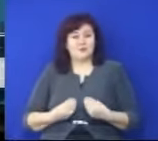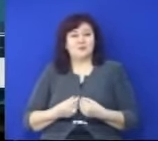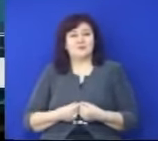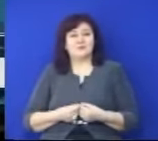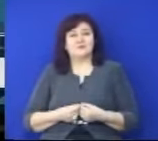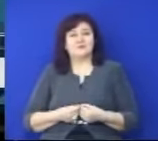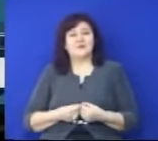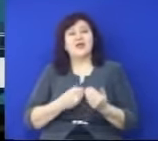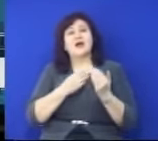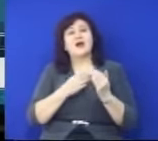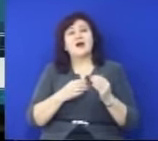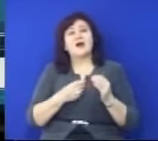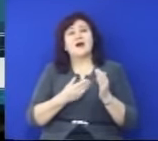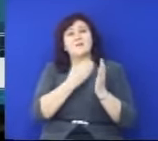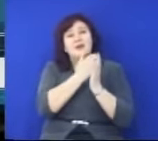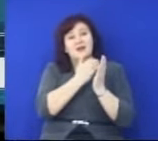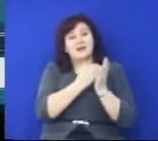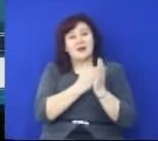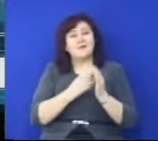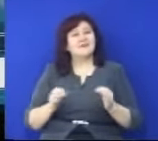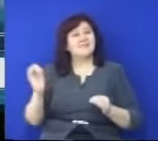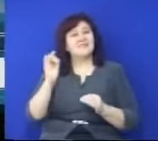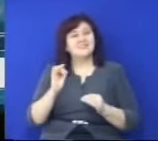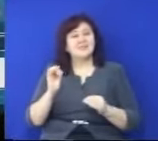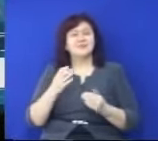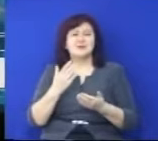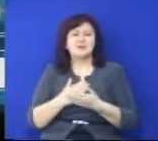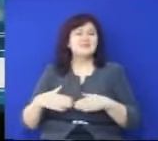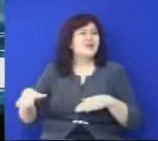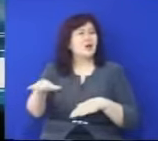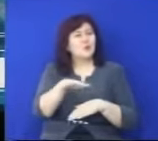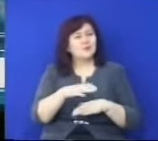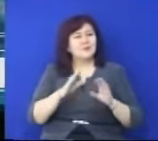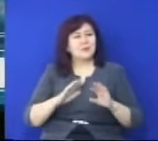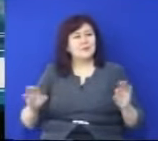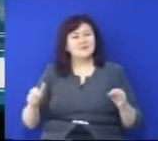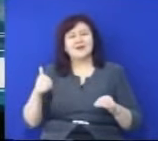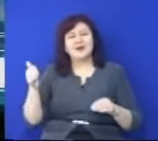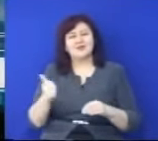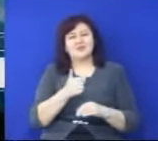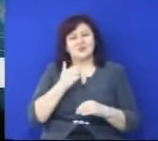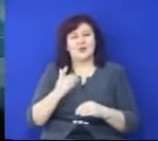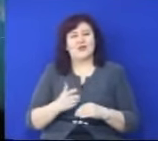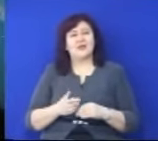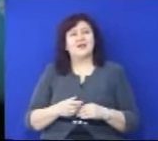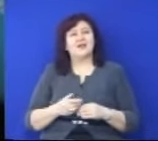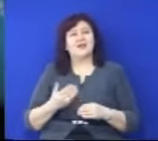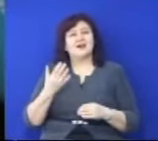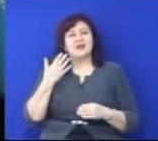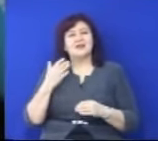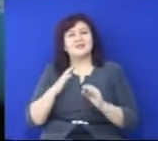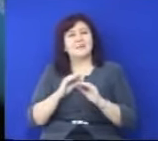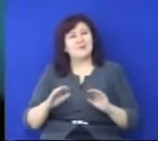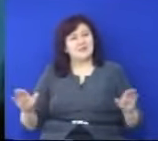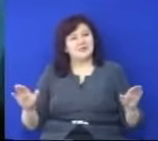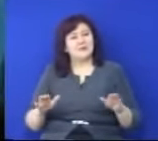Репертуар өте ауқымды, әртүрлі әндерді айтады, халық әндерінде шырқайды. Өте жақсы, көңілді әндерді әуелеткенде музыка